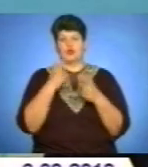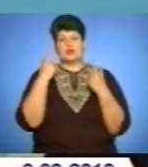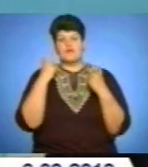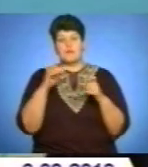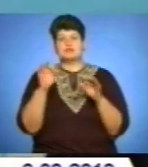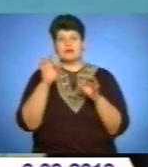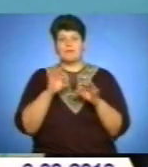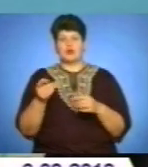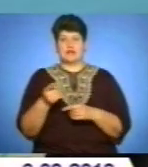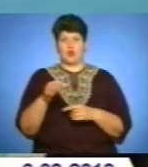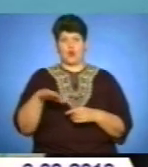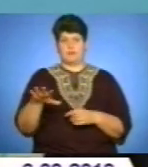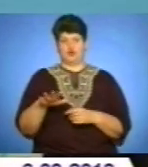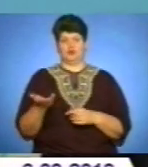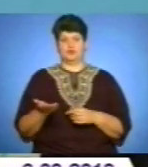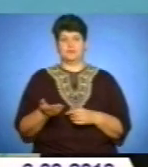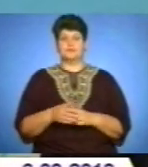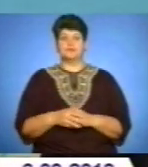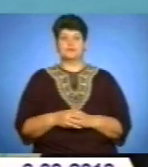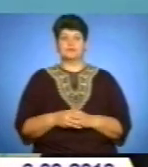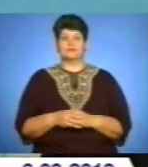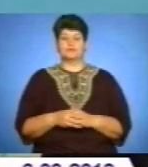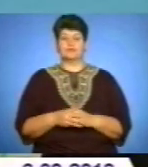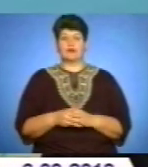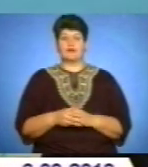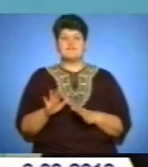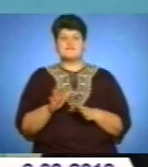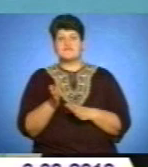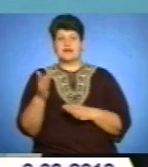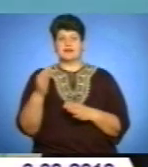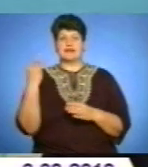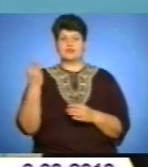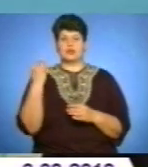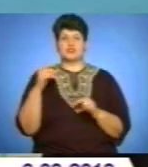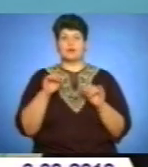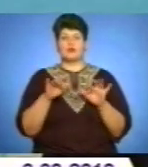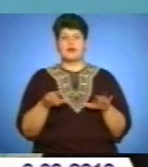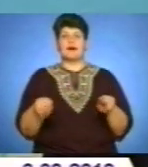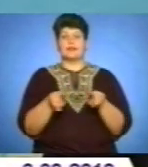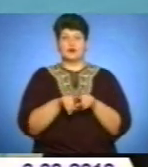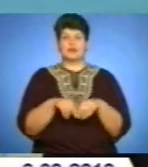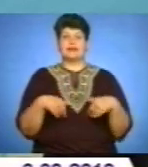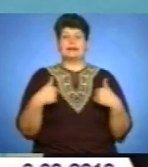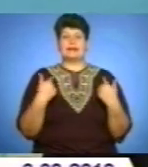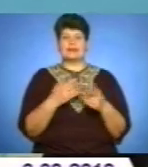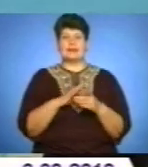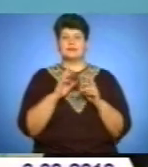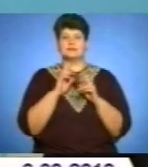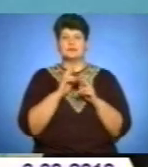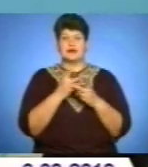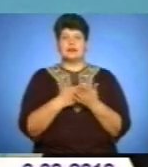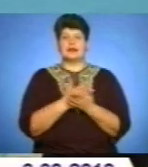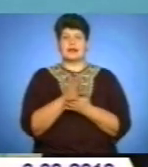інформації про Тернопільщину. Викривлення історичних подій, а також надання недостатньо